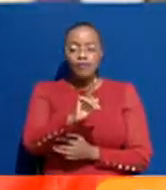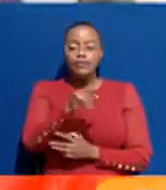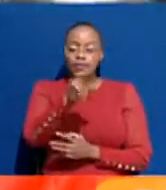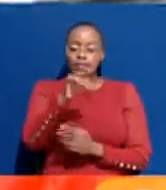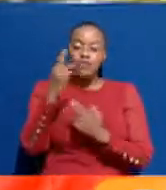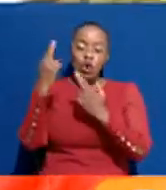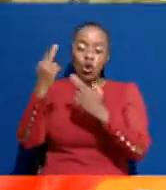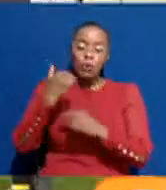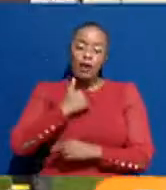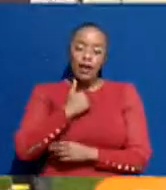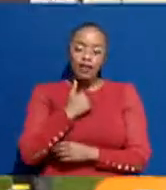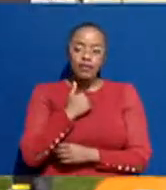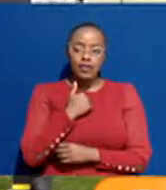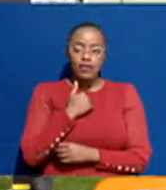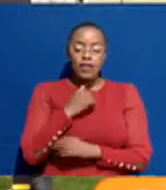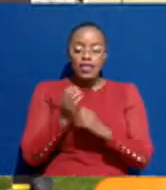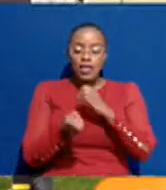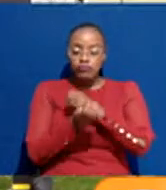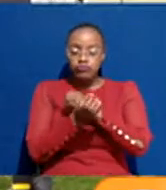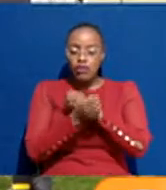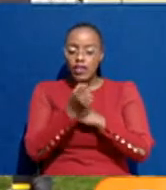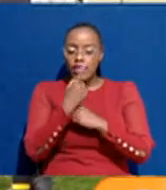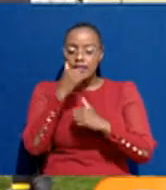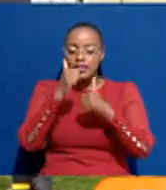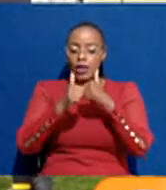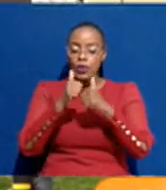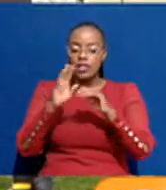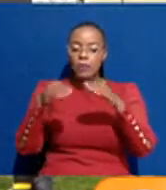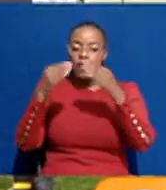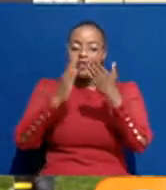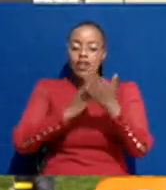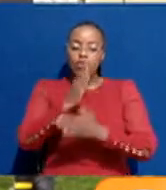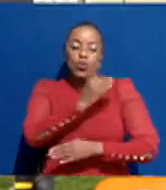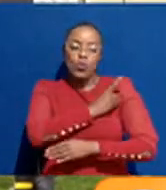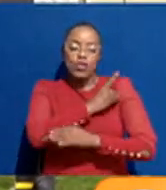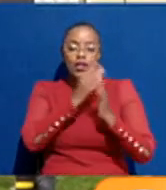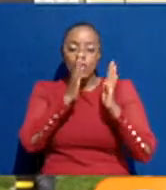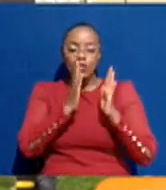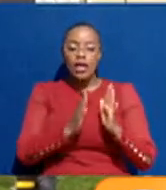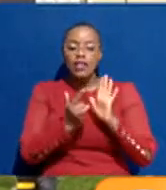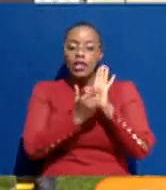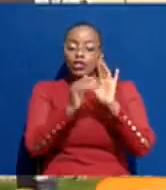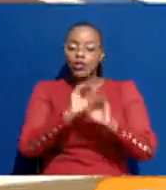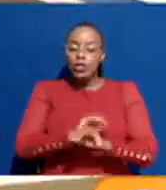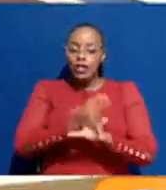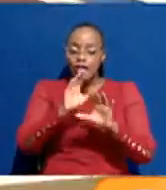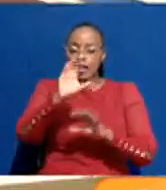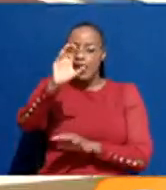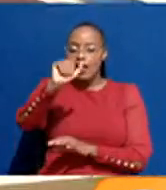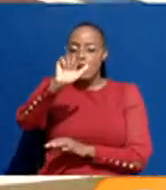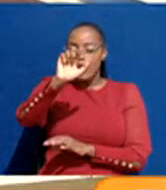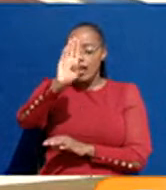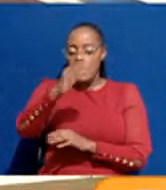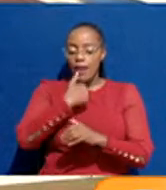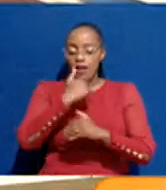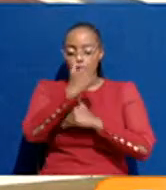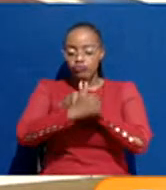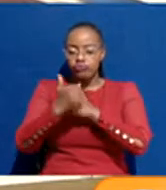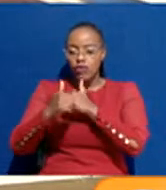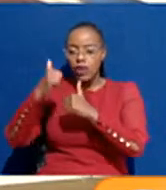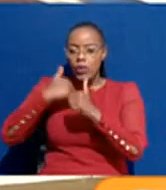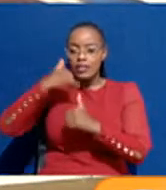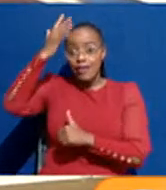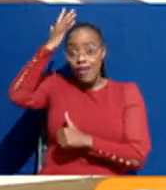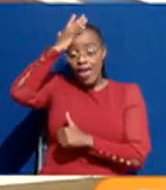still hope. Maelezo ya matibabu ambayo wamepewa na madaktari yanaashiria kuwa Caleb alipata jeraha mbaya la